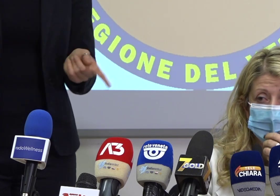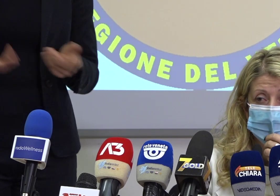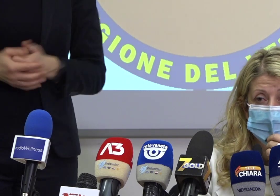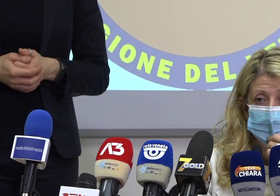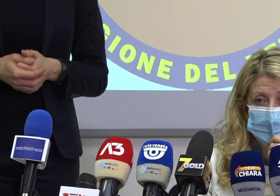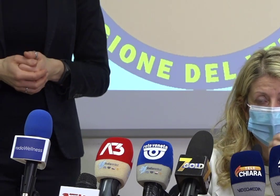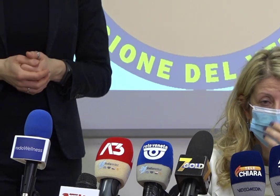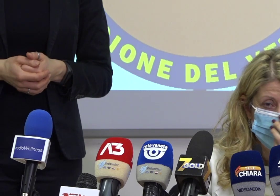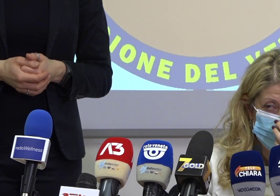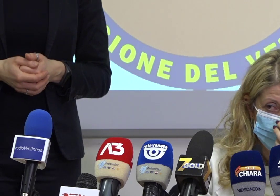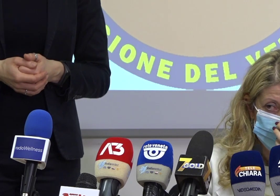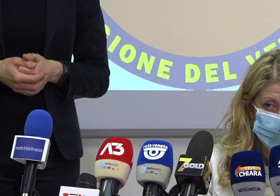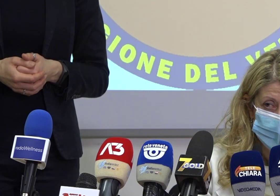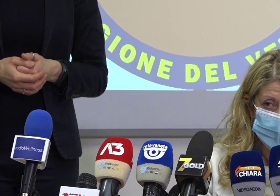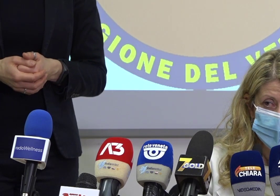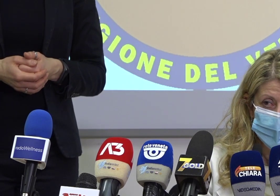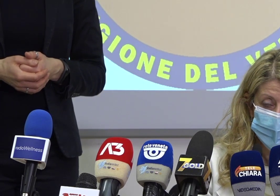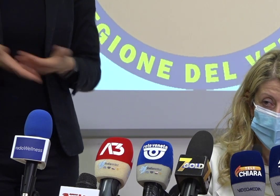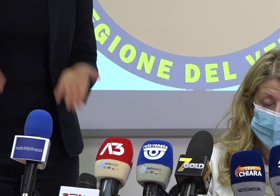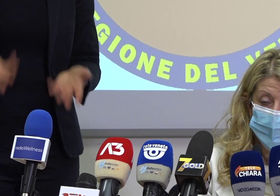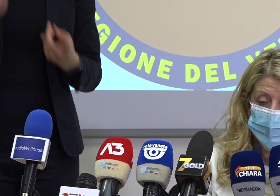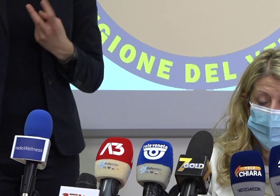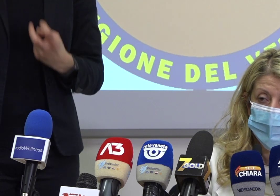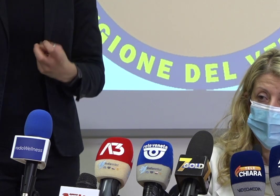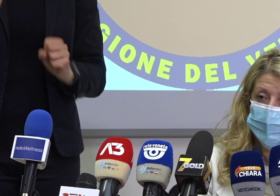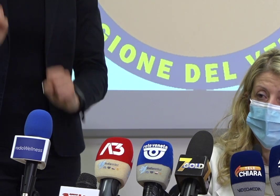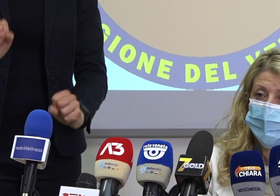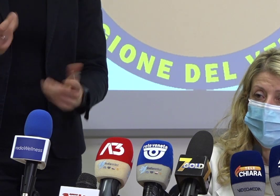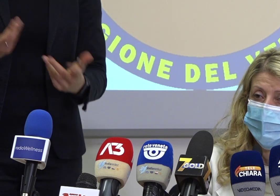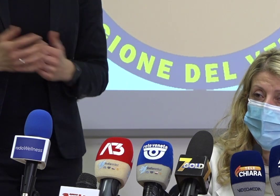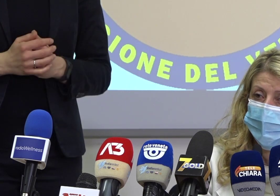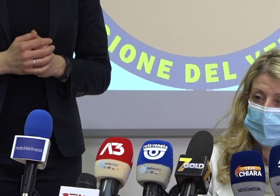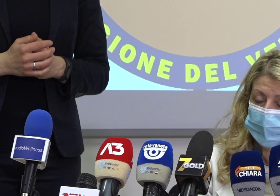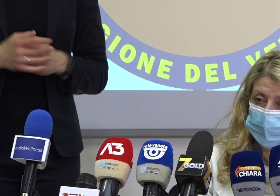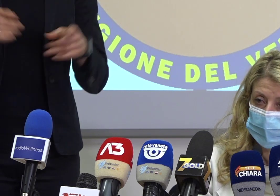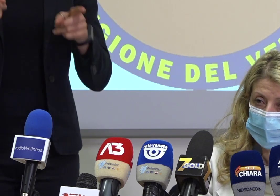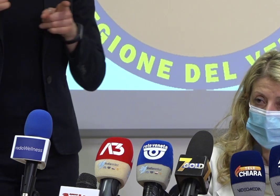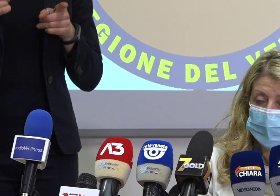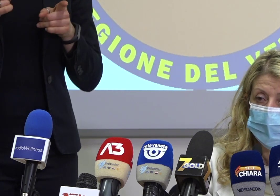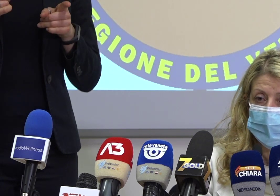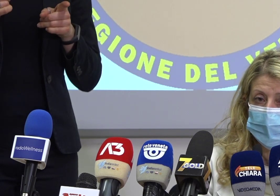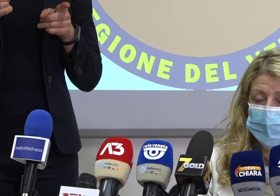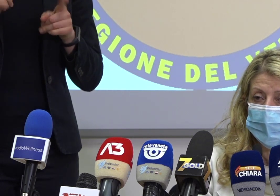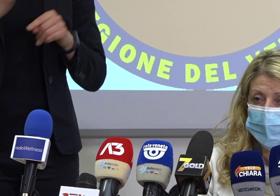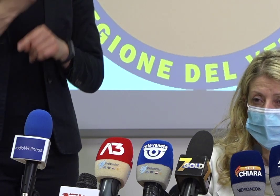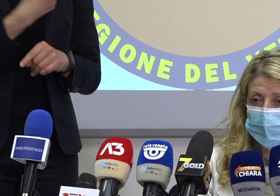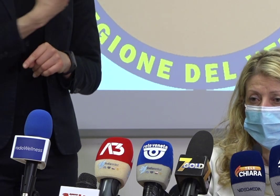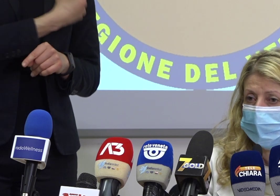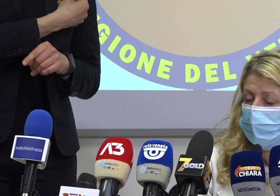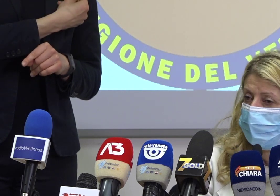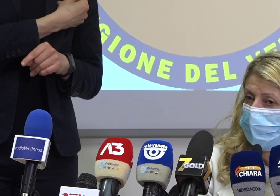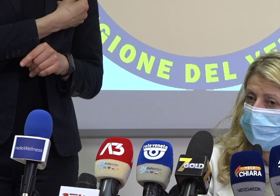rischio, dagli ultra ottantenni alla fascia 70-60 anni e così via sino alla popolazione in generale, con precedenza